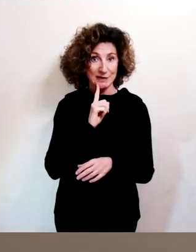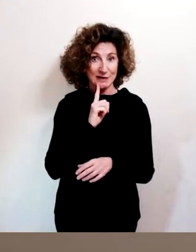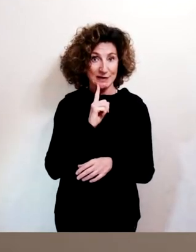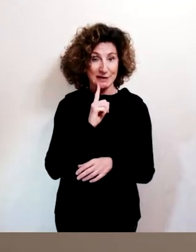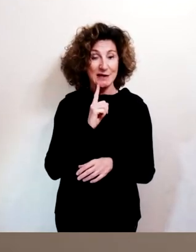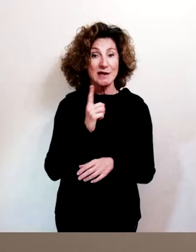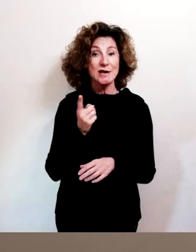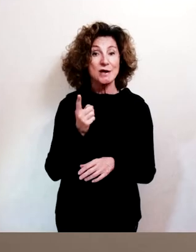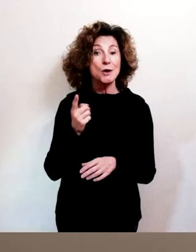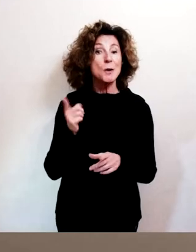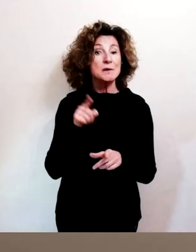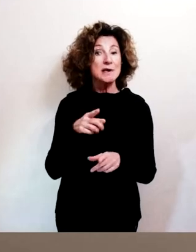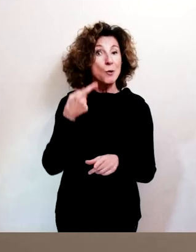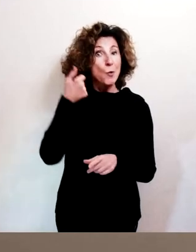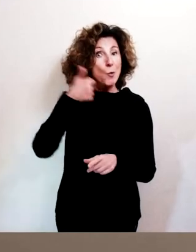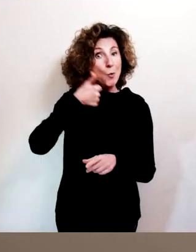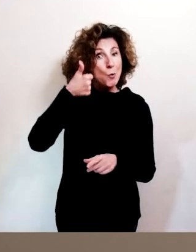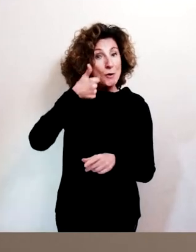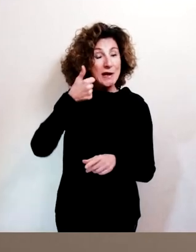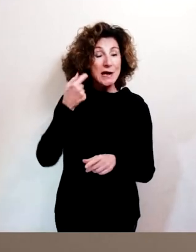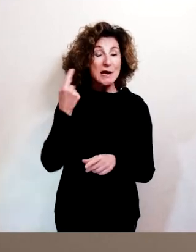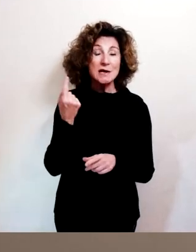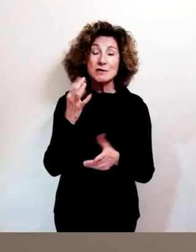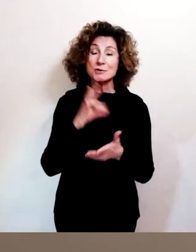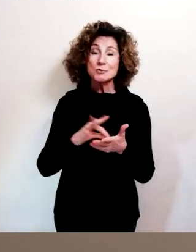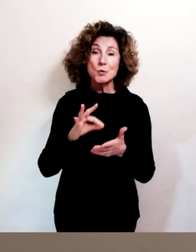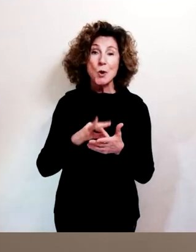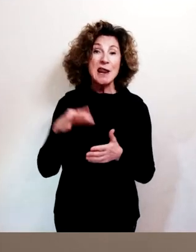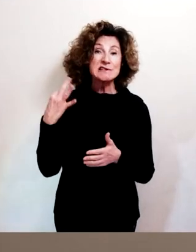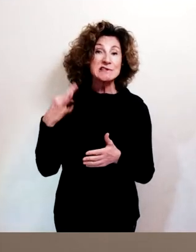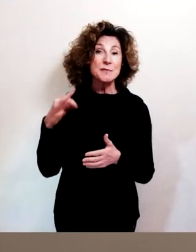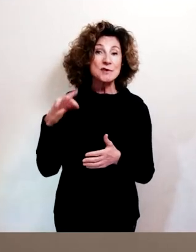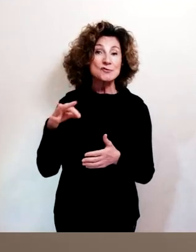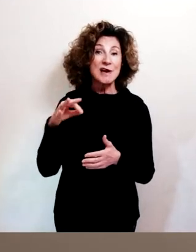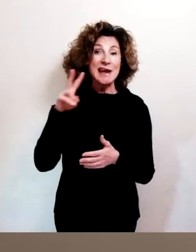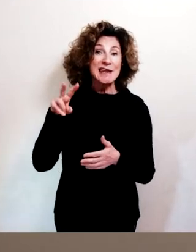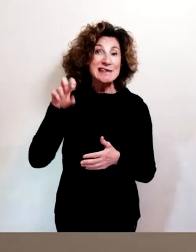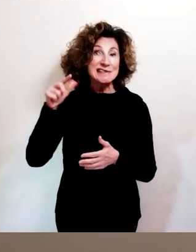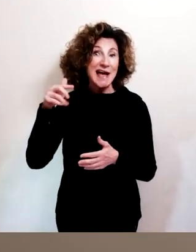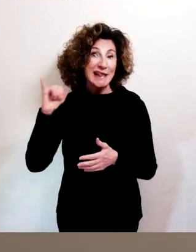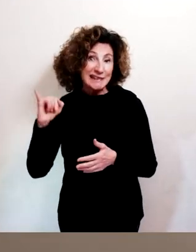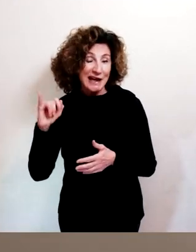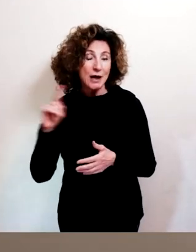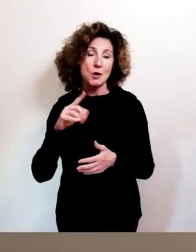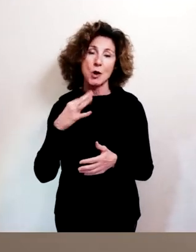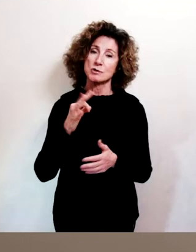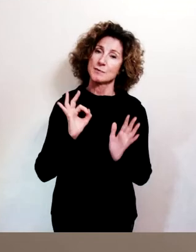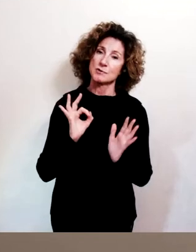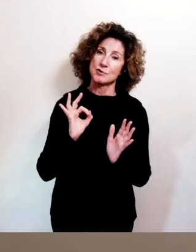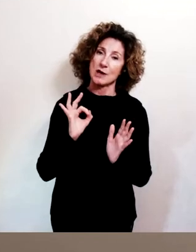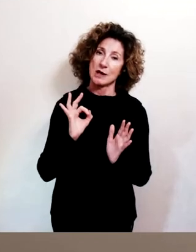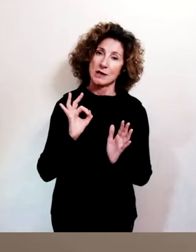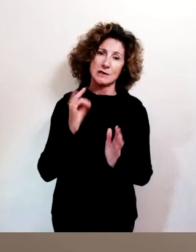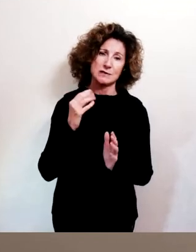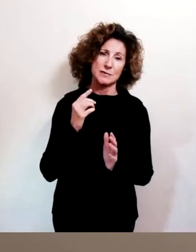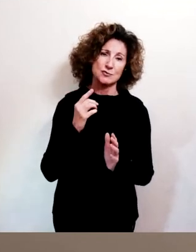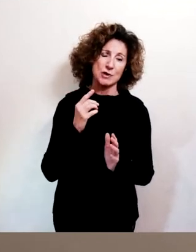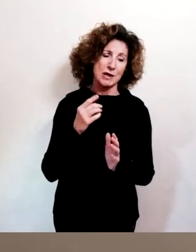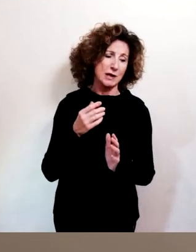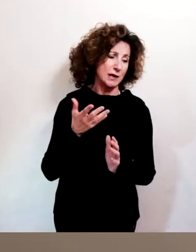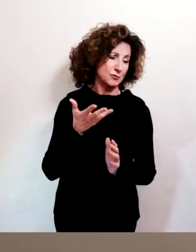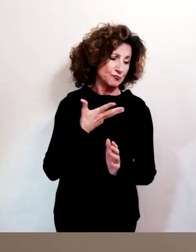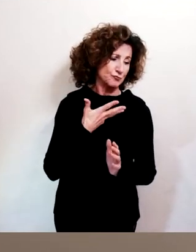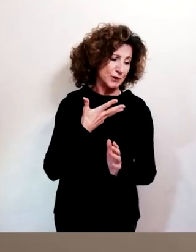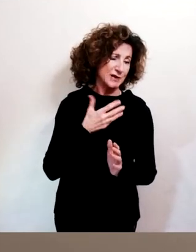statale specializzata sulla sordità specializzata e non speciale speciali erano le scuole che sono